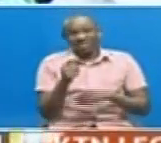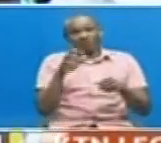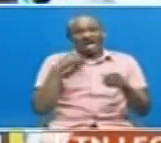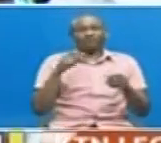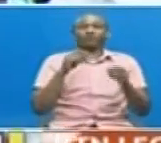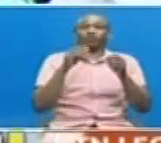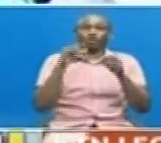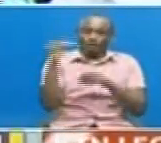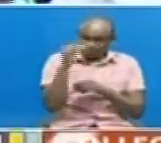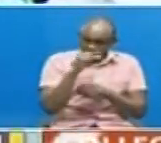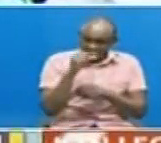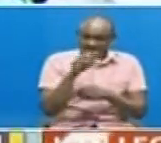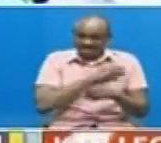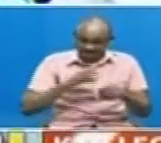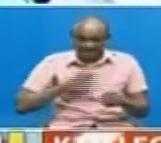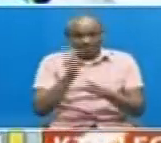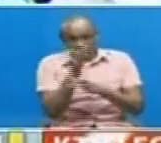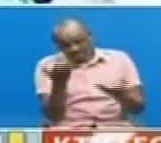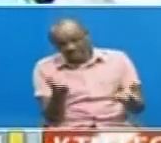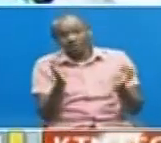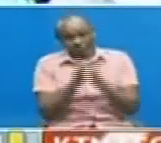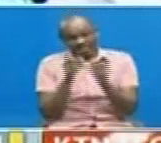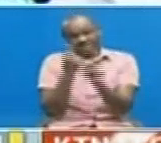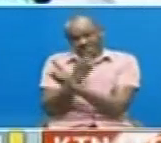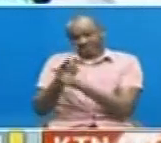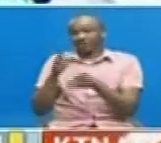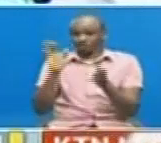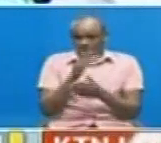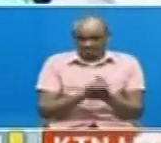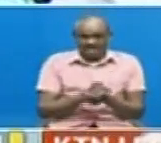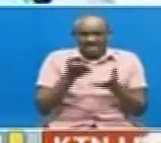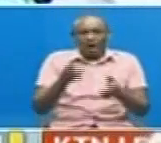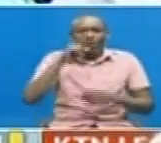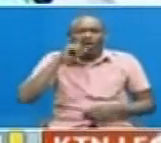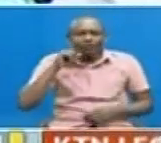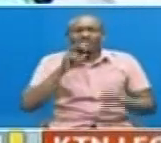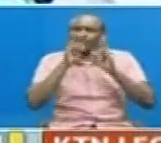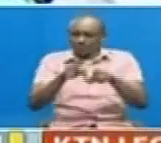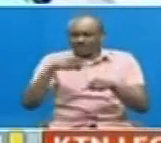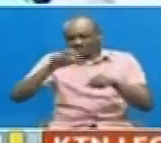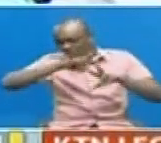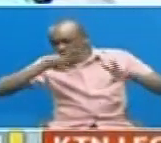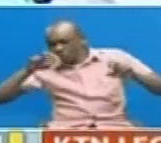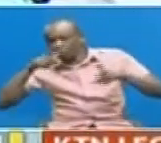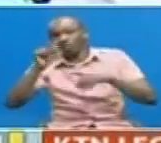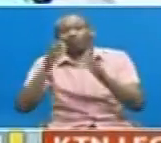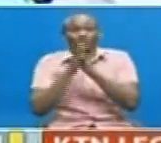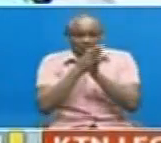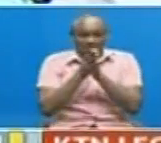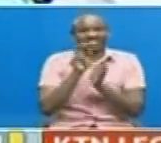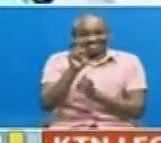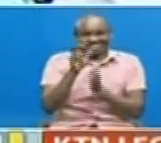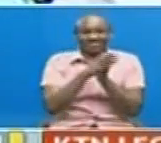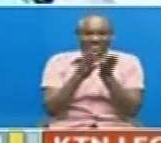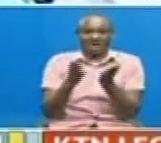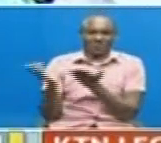vya kidini ama nyimbo za injili hadi nyimbo za kisasa. Mwenzangu Lofty Matambo alikwenda kumzindua na kutandalia taarifa